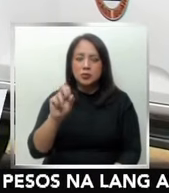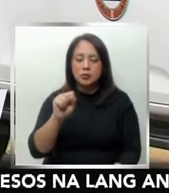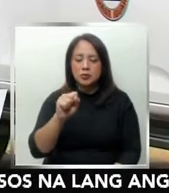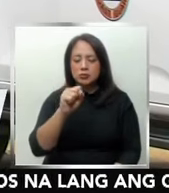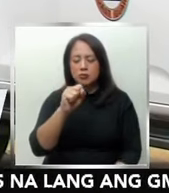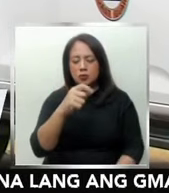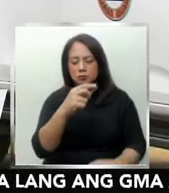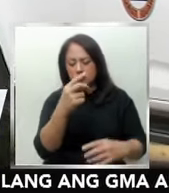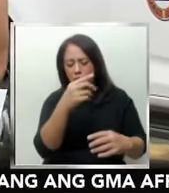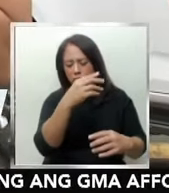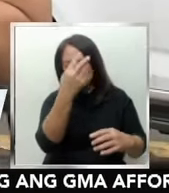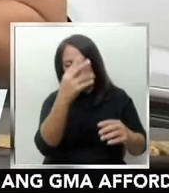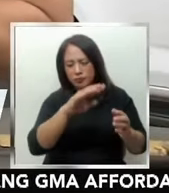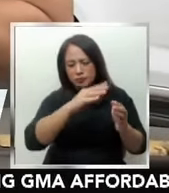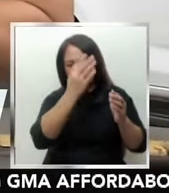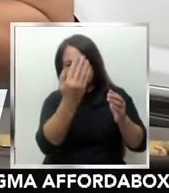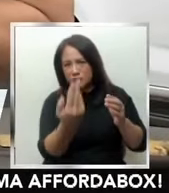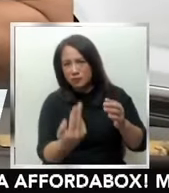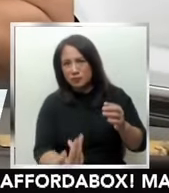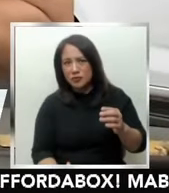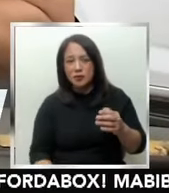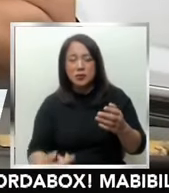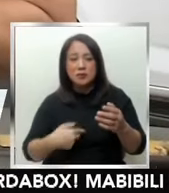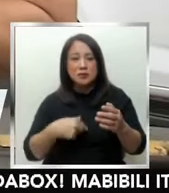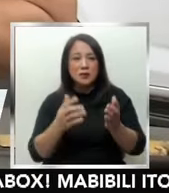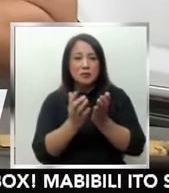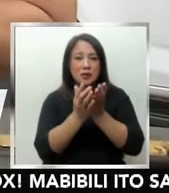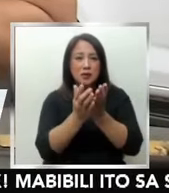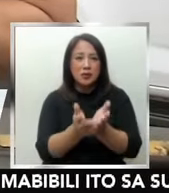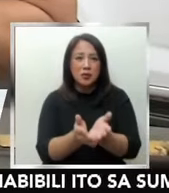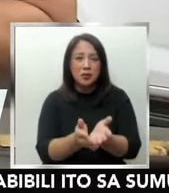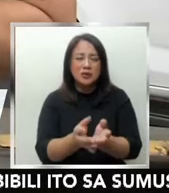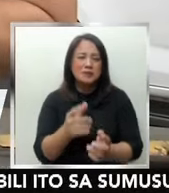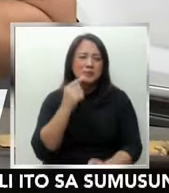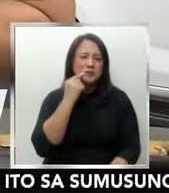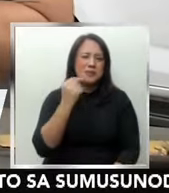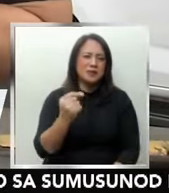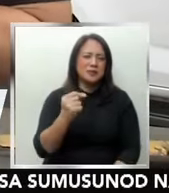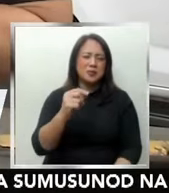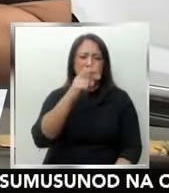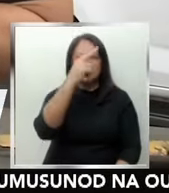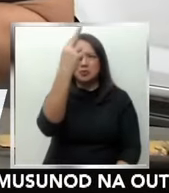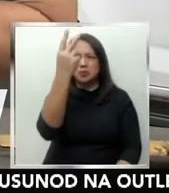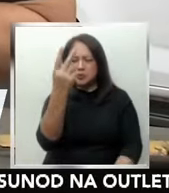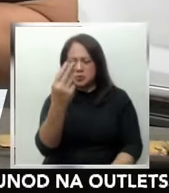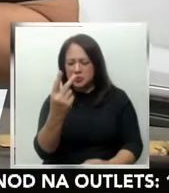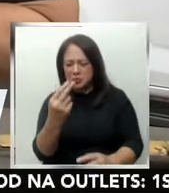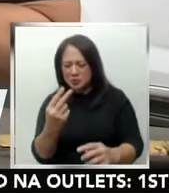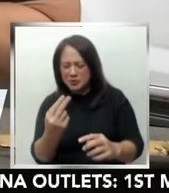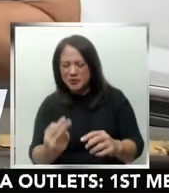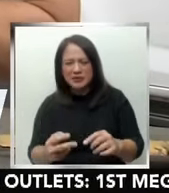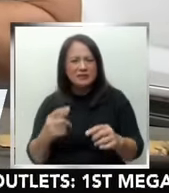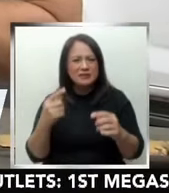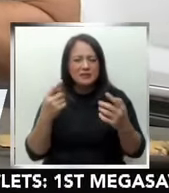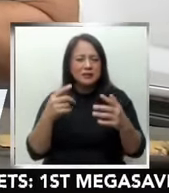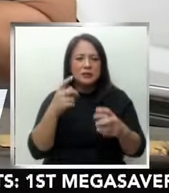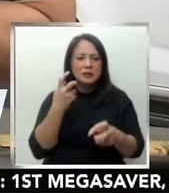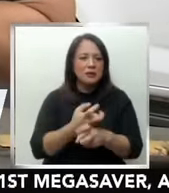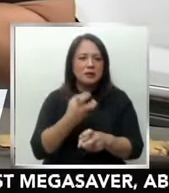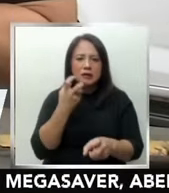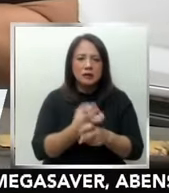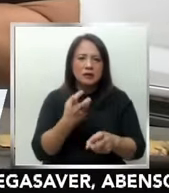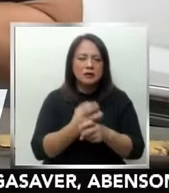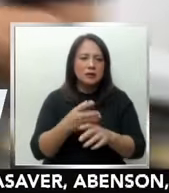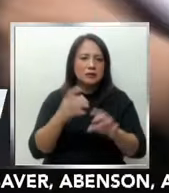Princess Empress kapag ganon na kalalim Imposible na itong marating ng mga diver at ang ganong lalim meron ding dalang panganib sa